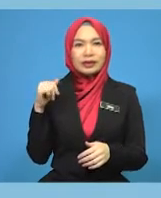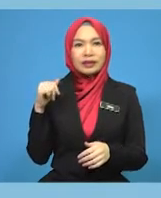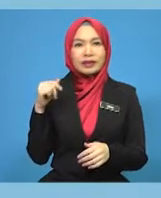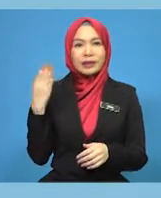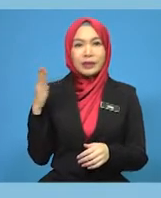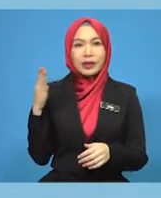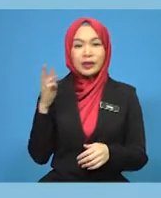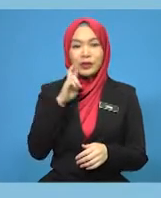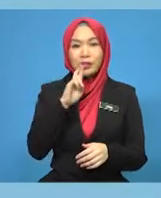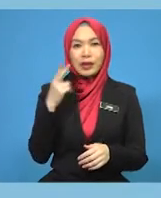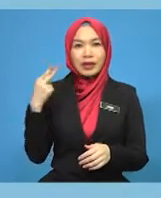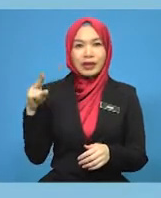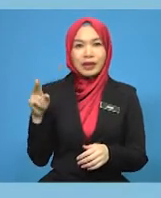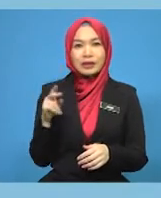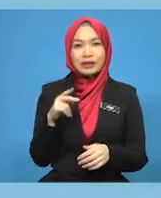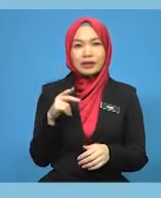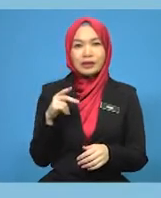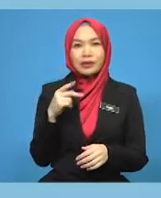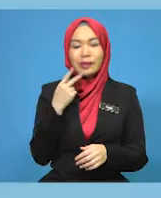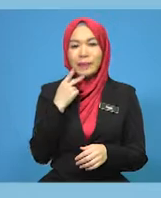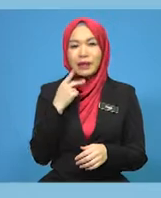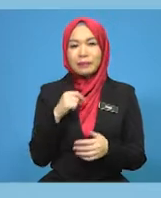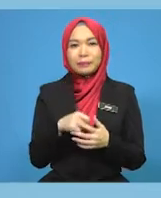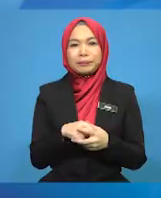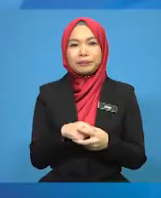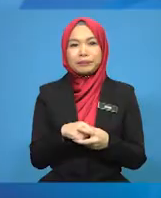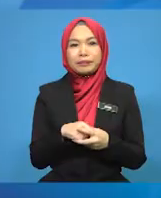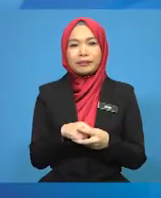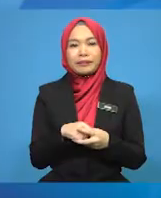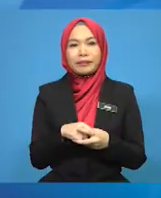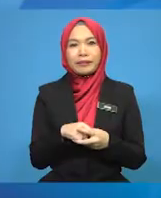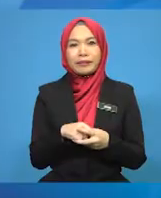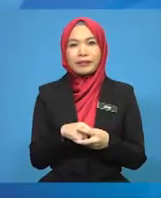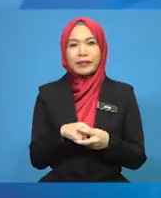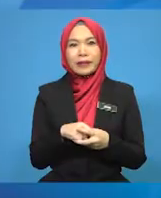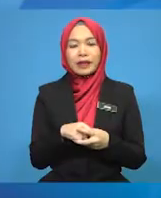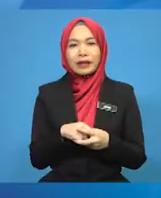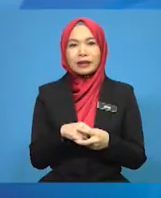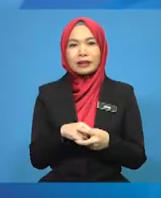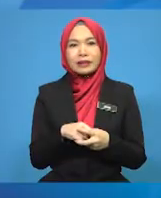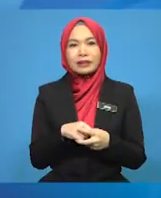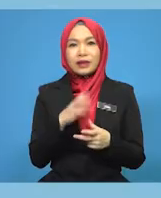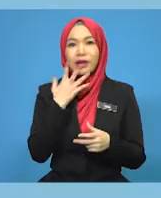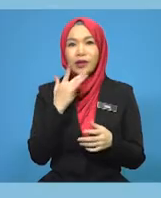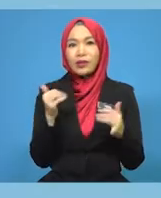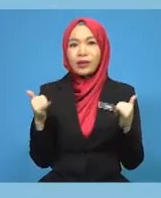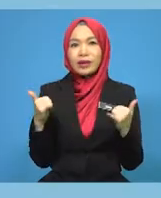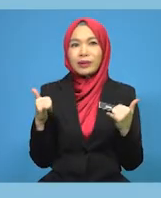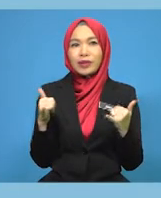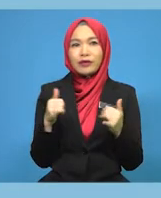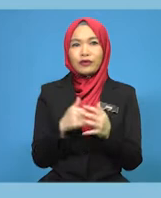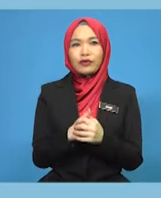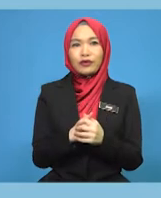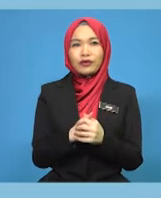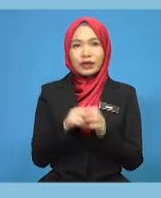merah, hijau dan pink ataupun merah jambu. Contoh penggunaan warna playful dalam